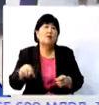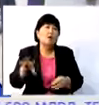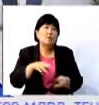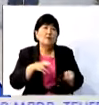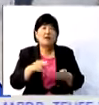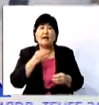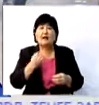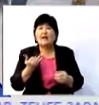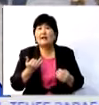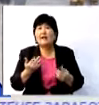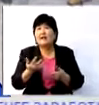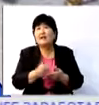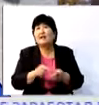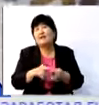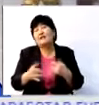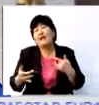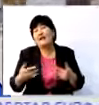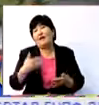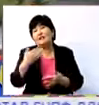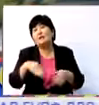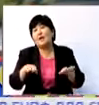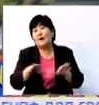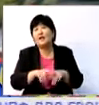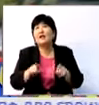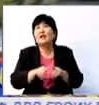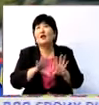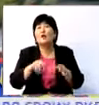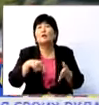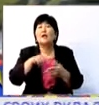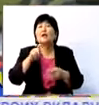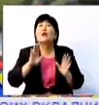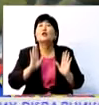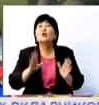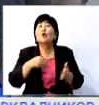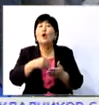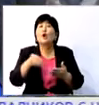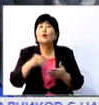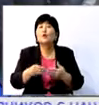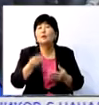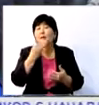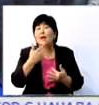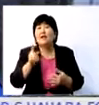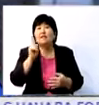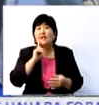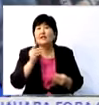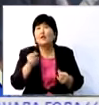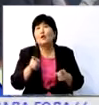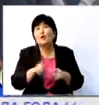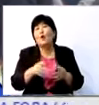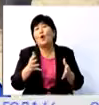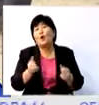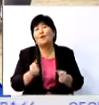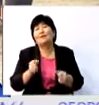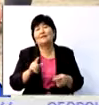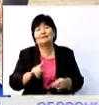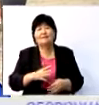только с дарами земли, но и концертными программами. Таким образом, горожане не только закупили продукты по выгодным ценам, но и получили